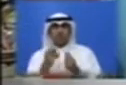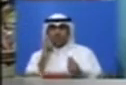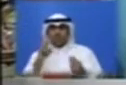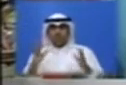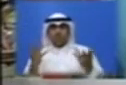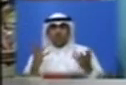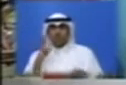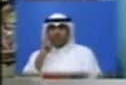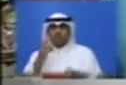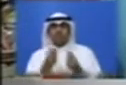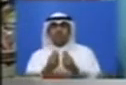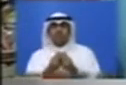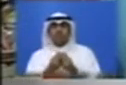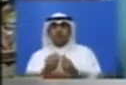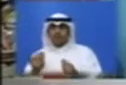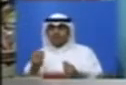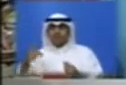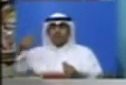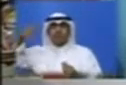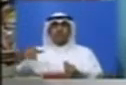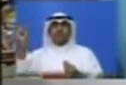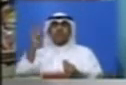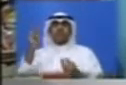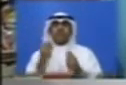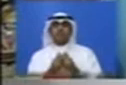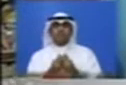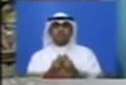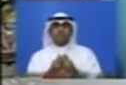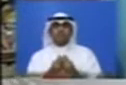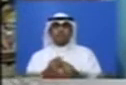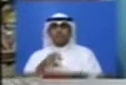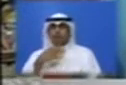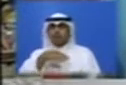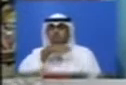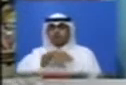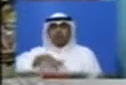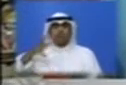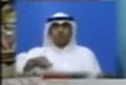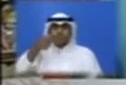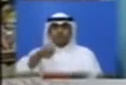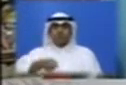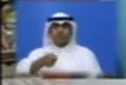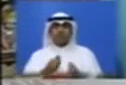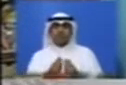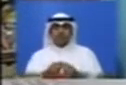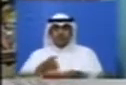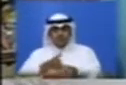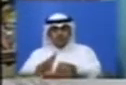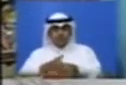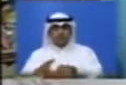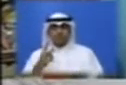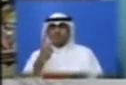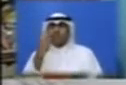ذبح الظأن ما أتم 6 أشهر. وقد ضحى النبي صلى الله عليه وسلم بكبشين